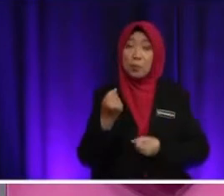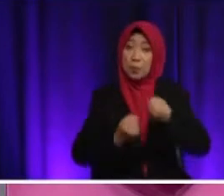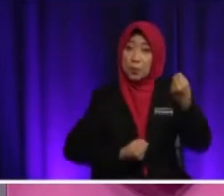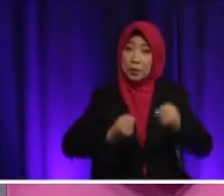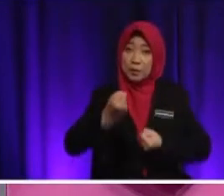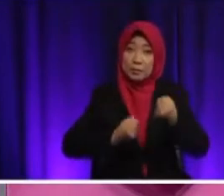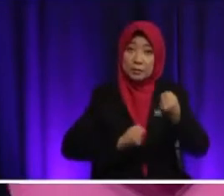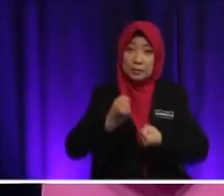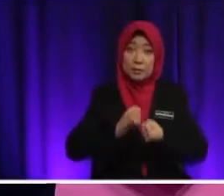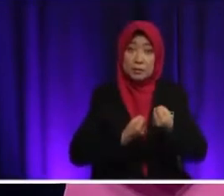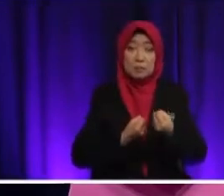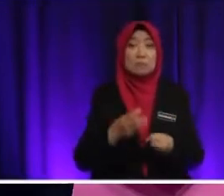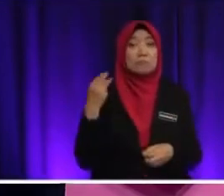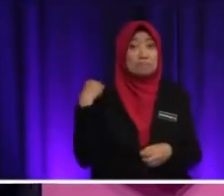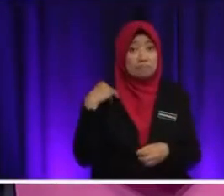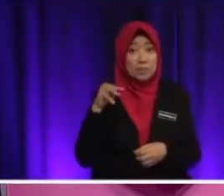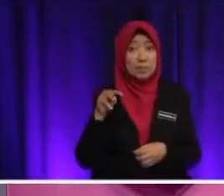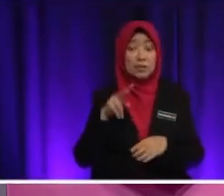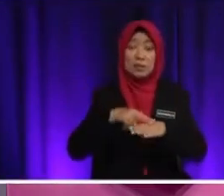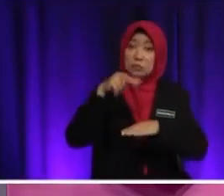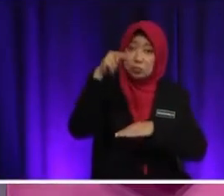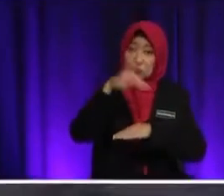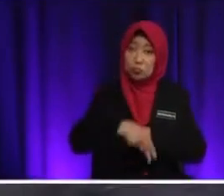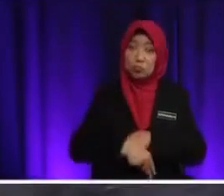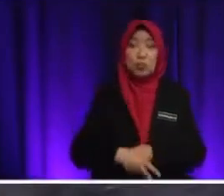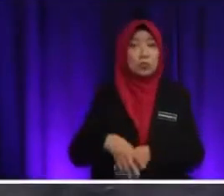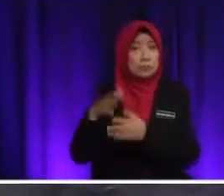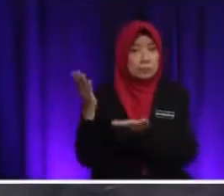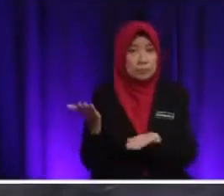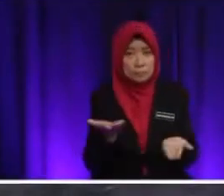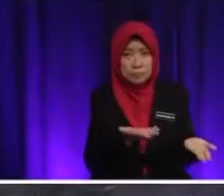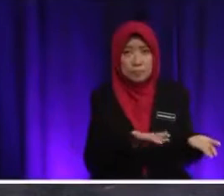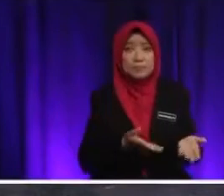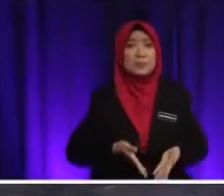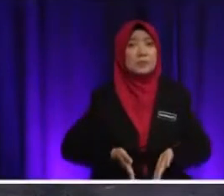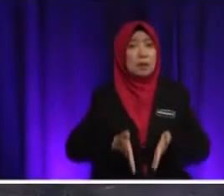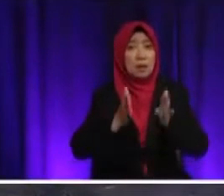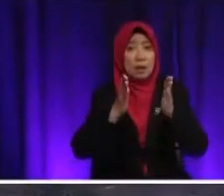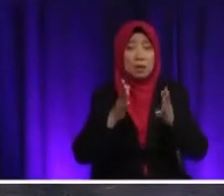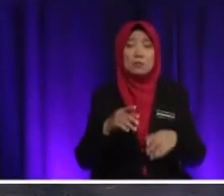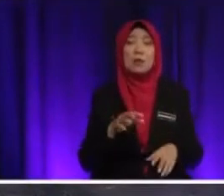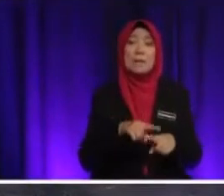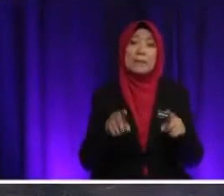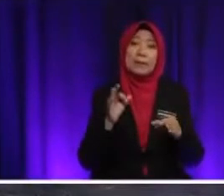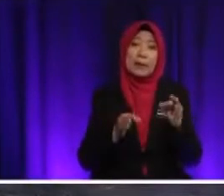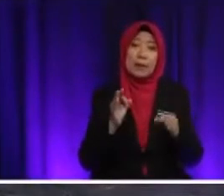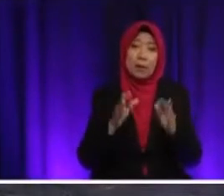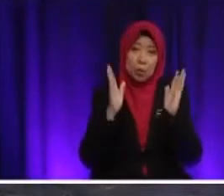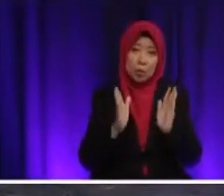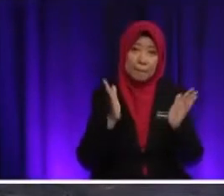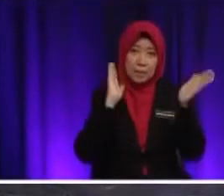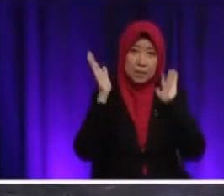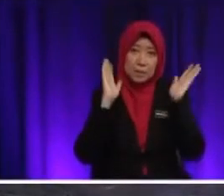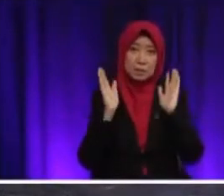jalan yang sempit, dia turun siap bagi laluan dekat kita. Kalau kita siap keras kan, tahan, kau pergilah, kau pergilah, aku tak nak pergi kan.